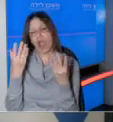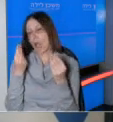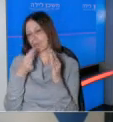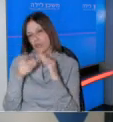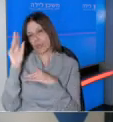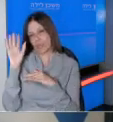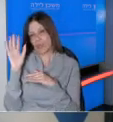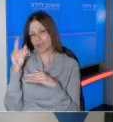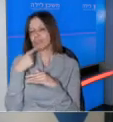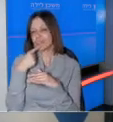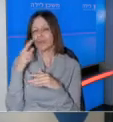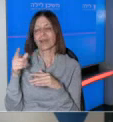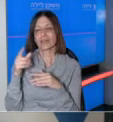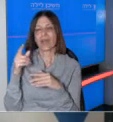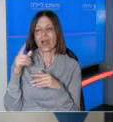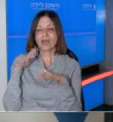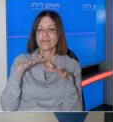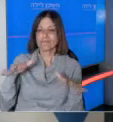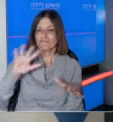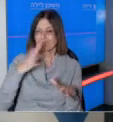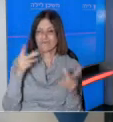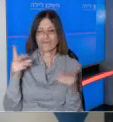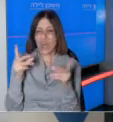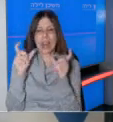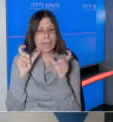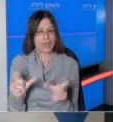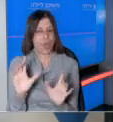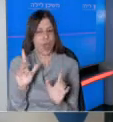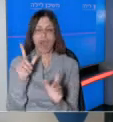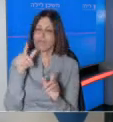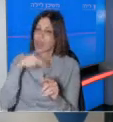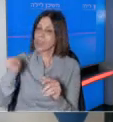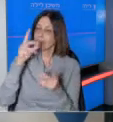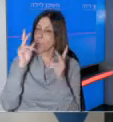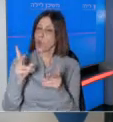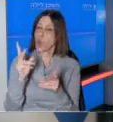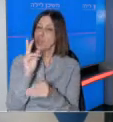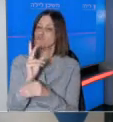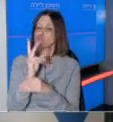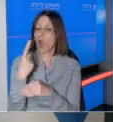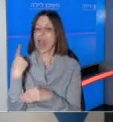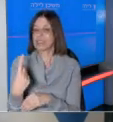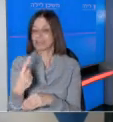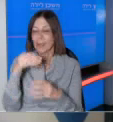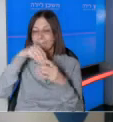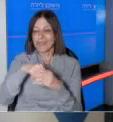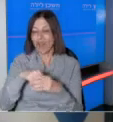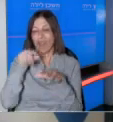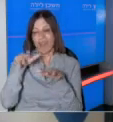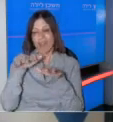יותר. כלומר, את הגל הזה לא נוכל למנוע, אבל אתם תוכלו לשמור על עצמכם בתוך הגל